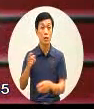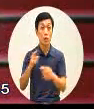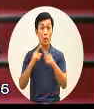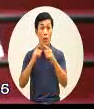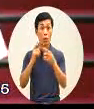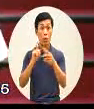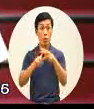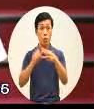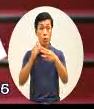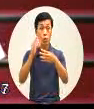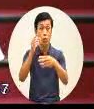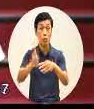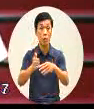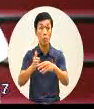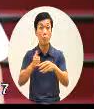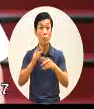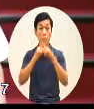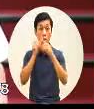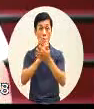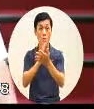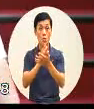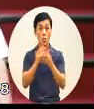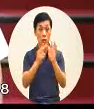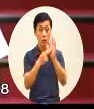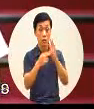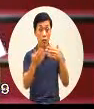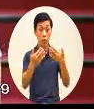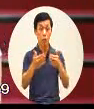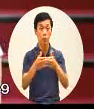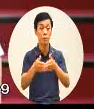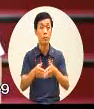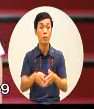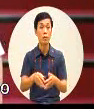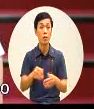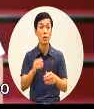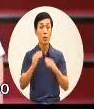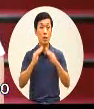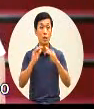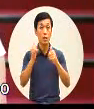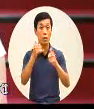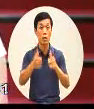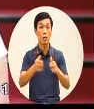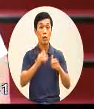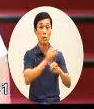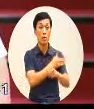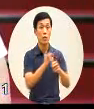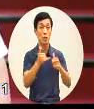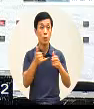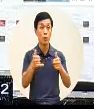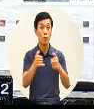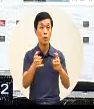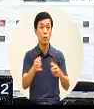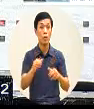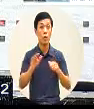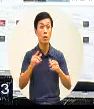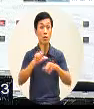释清楚。我们请刘副市长。 谢谢议长，谢谢陈议员。 等一下，时间暂停